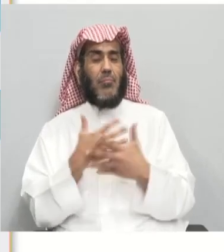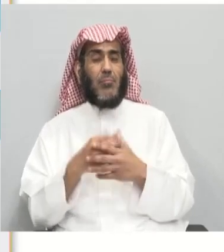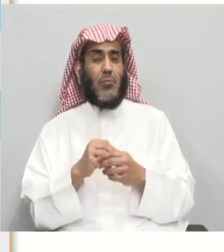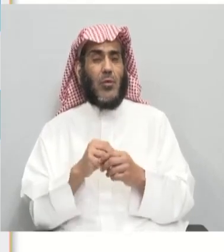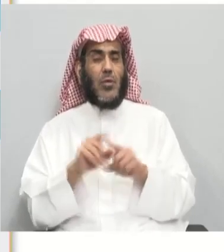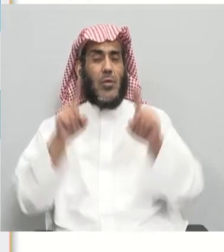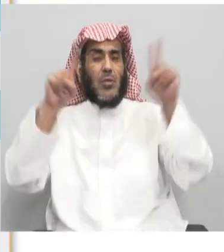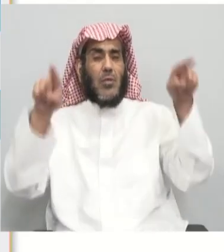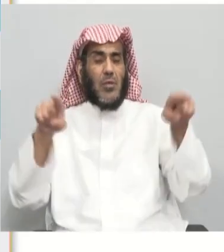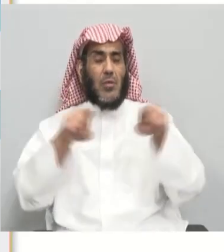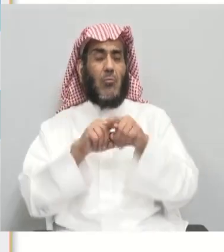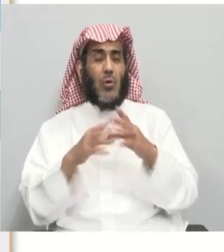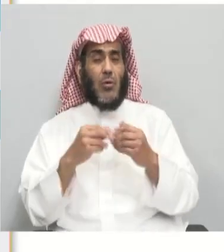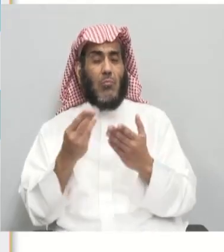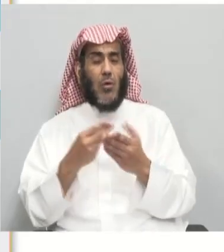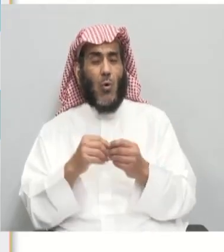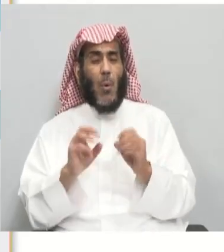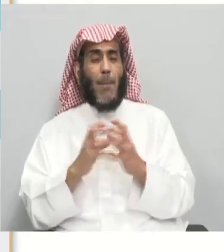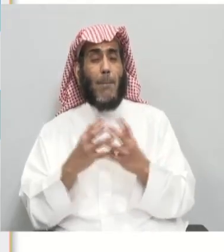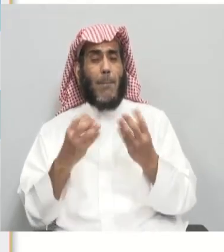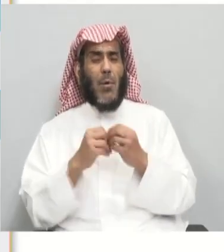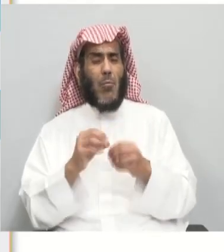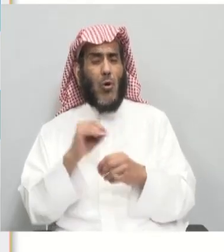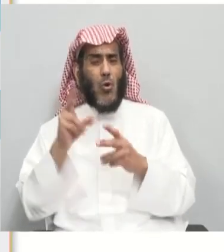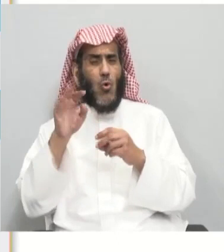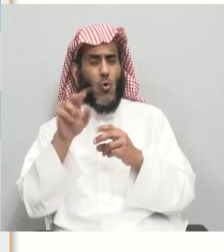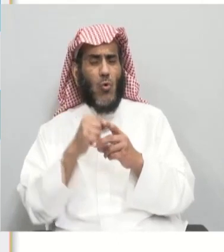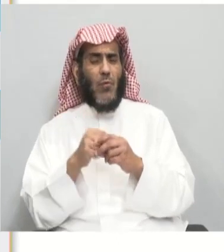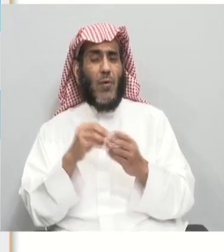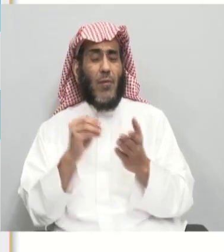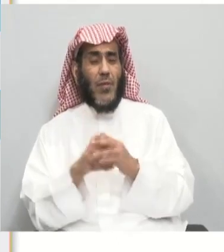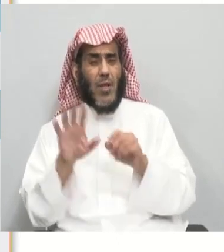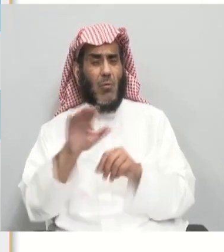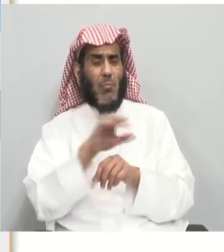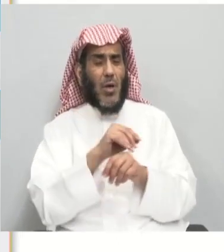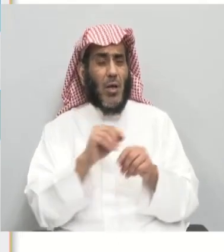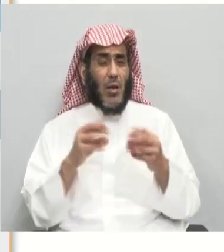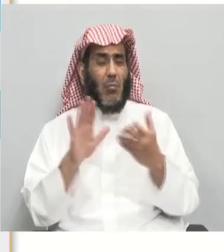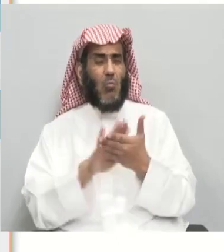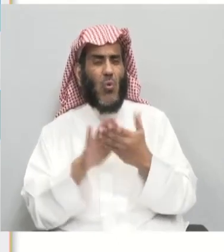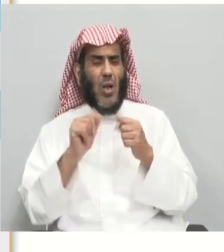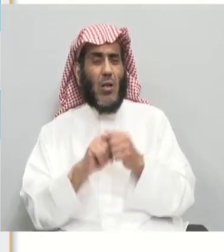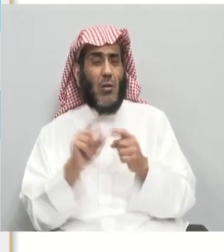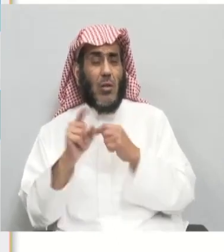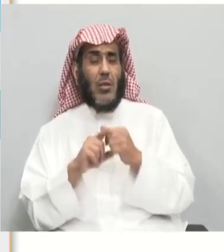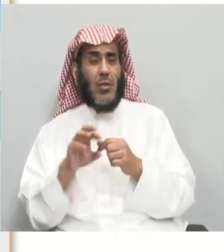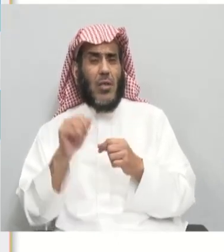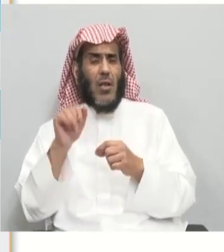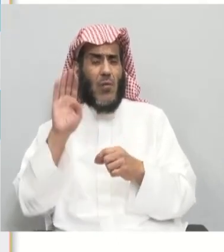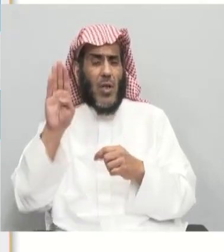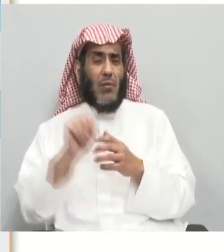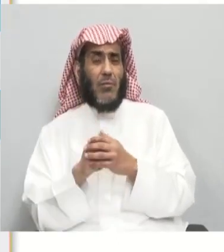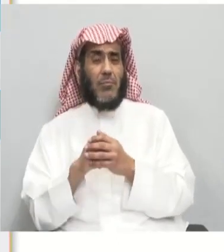سبوره نقوم بجمع الحروف في المربعات المظلله هنا لدينا حرف